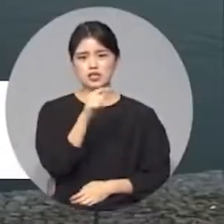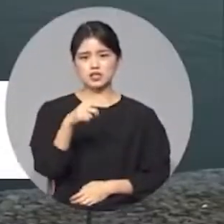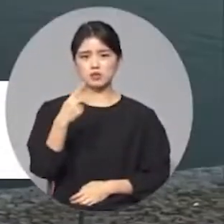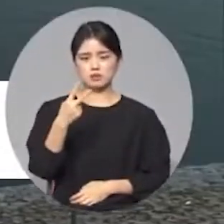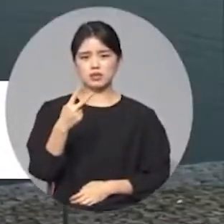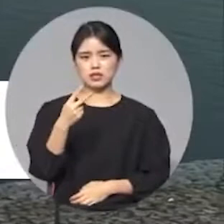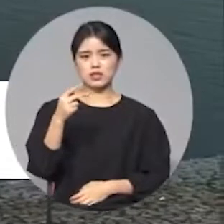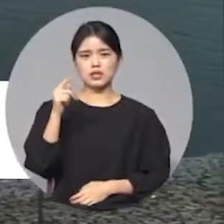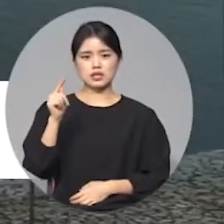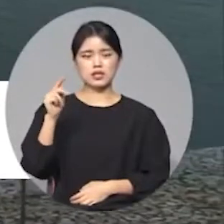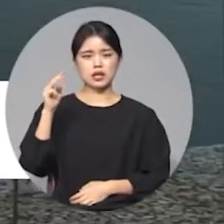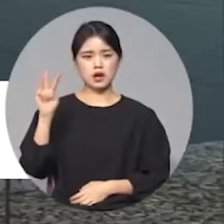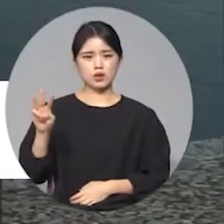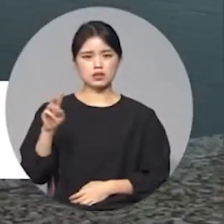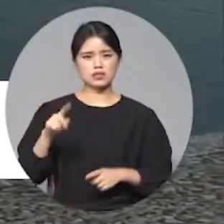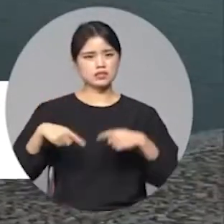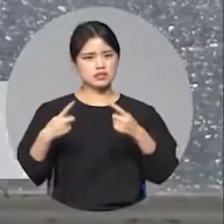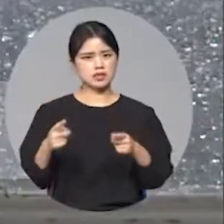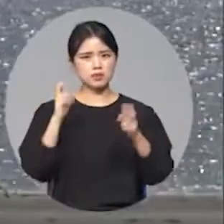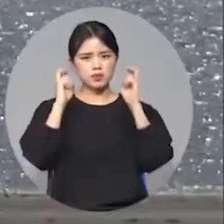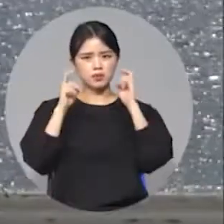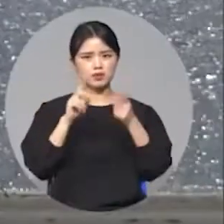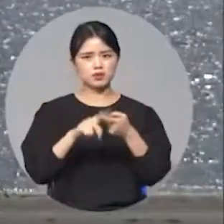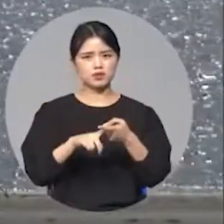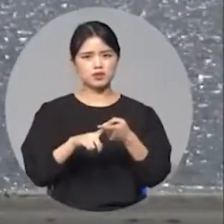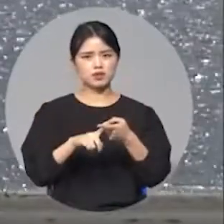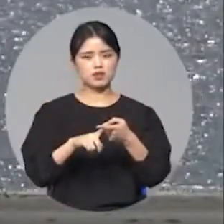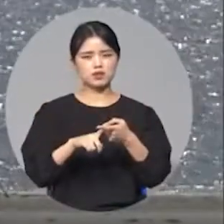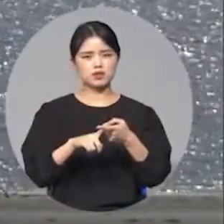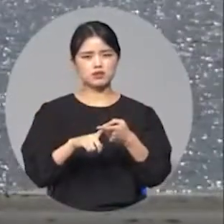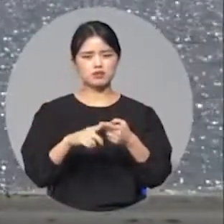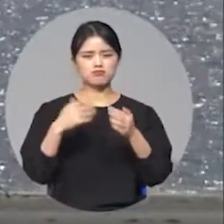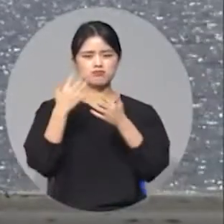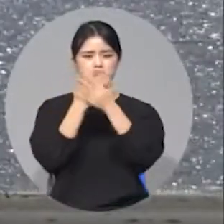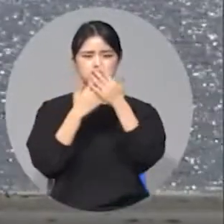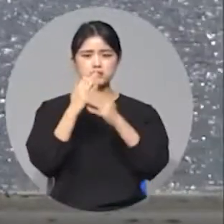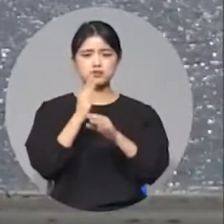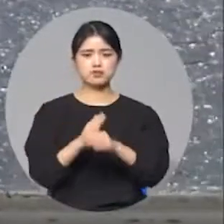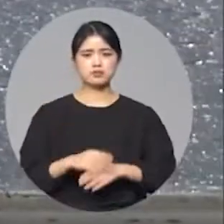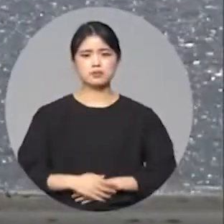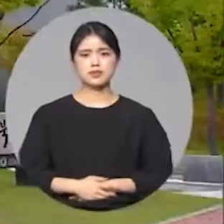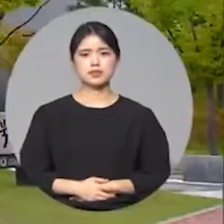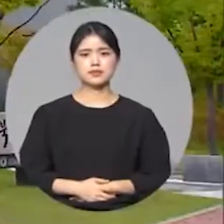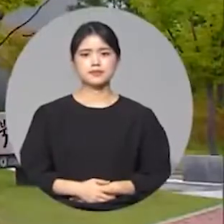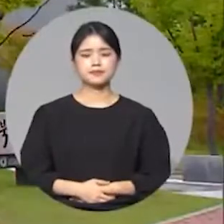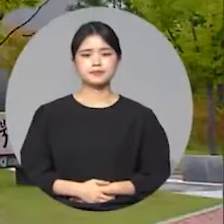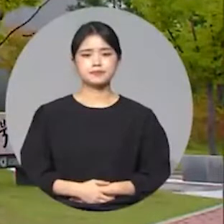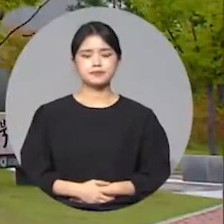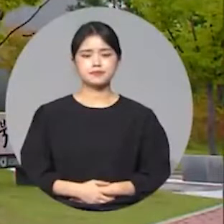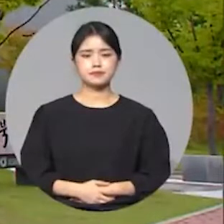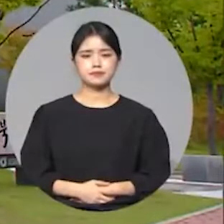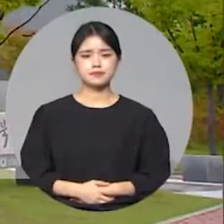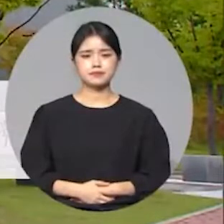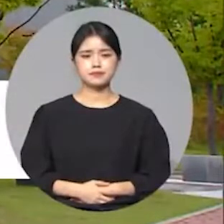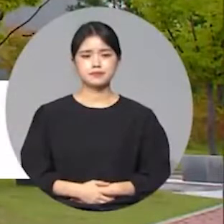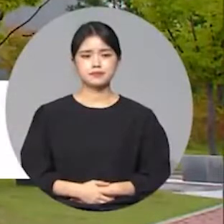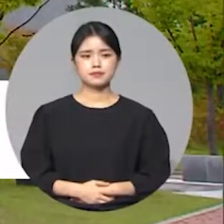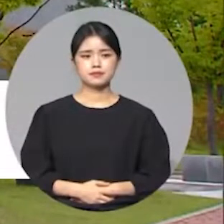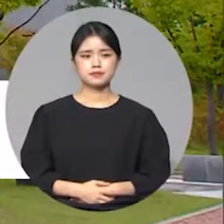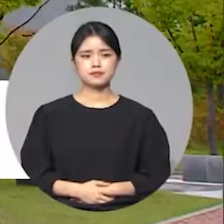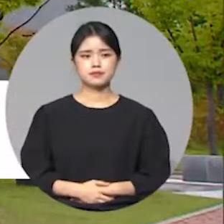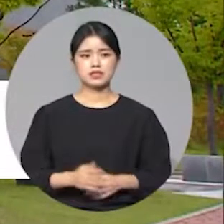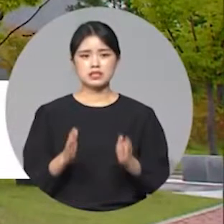1.2기가와트 수상태양광 참여기관과 업체는 하늘만 바라보는 상황이 지속되고 있습니다. 발주 준비는